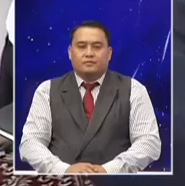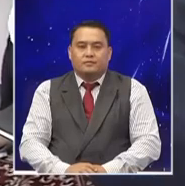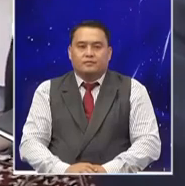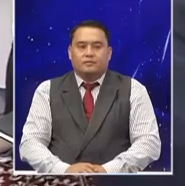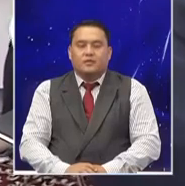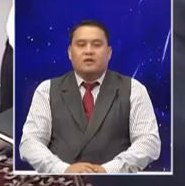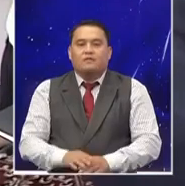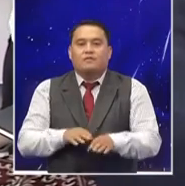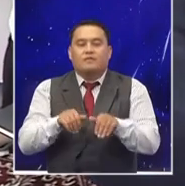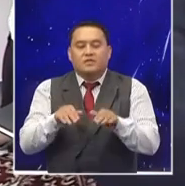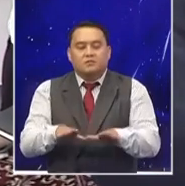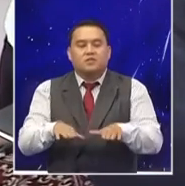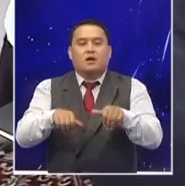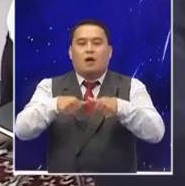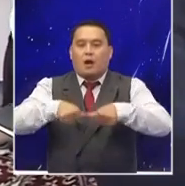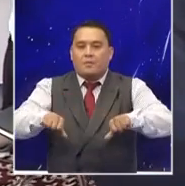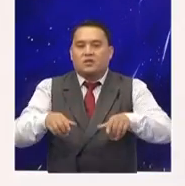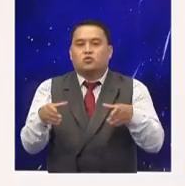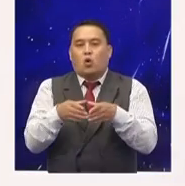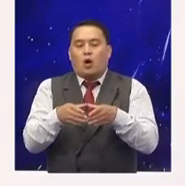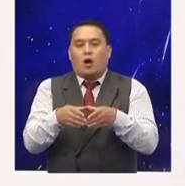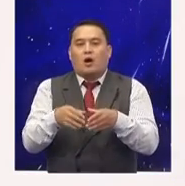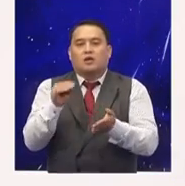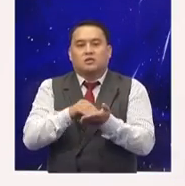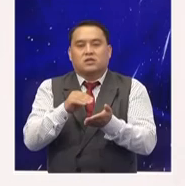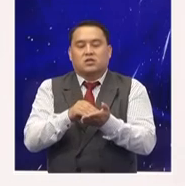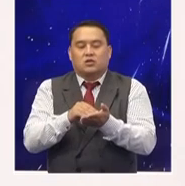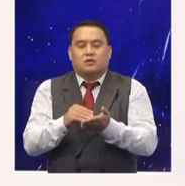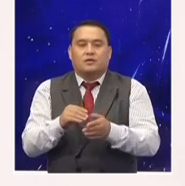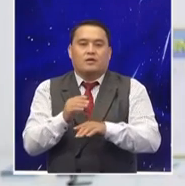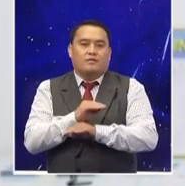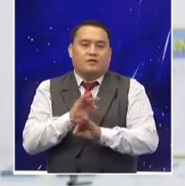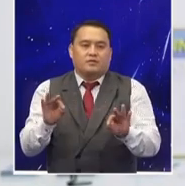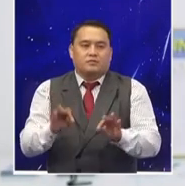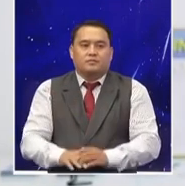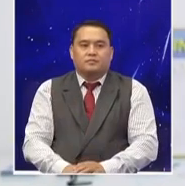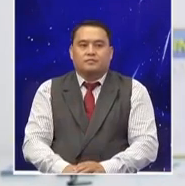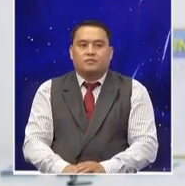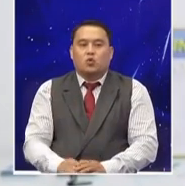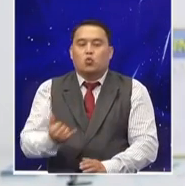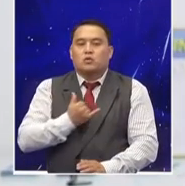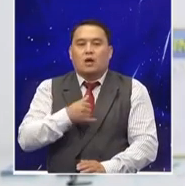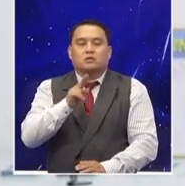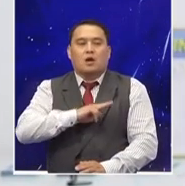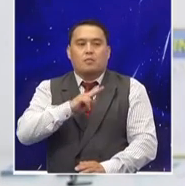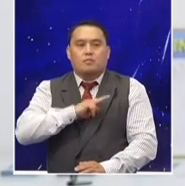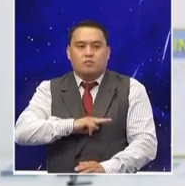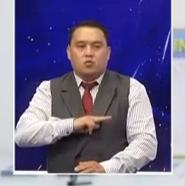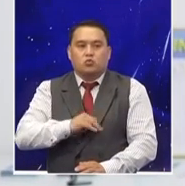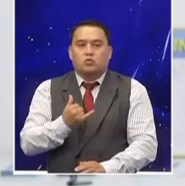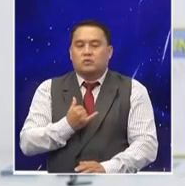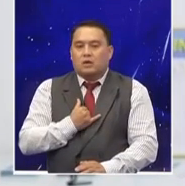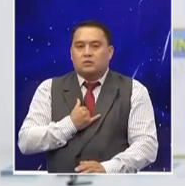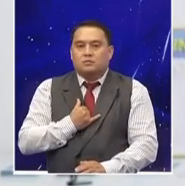сделала выводы специальная мониторинга группа областной антикоррупционной службы вся эта работа нас проводятся в рамках отдыхала